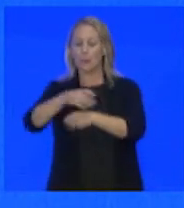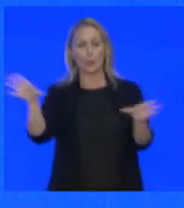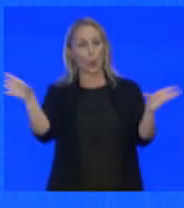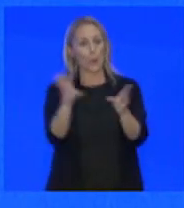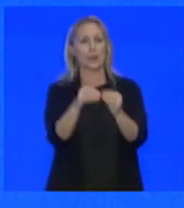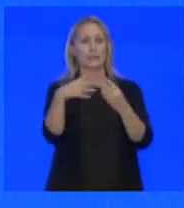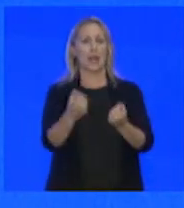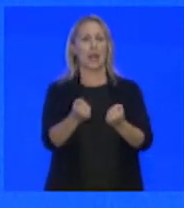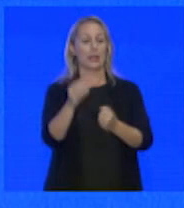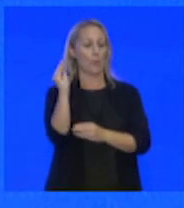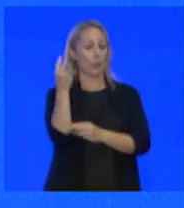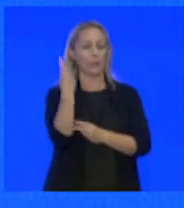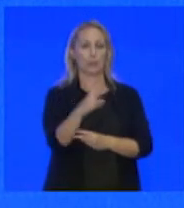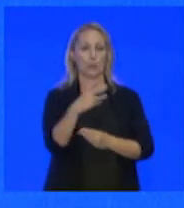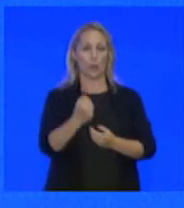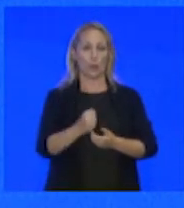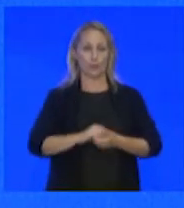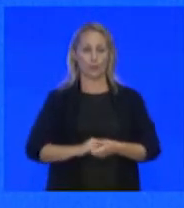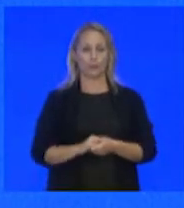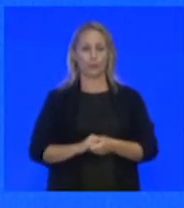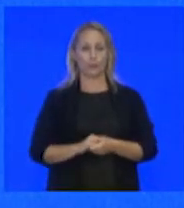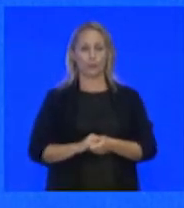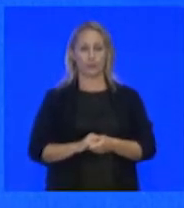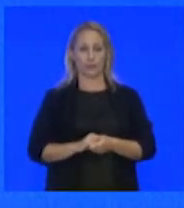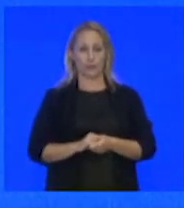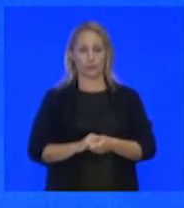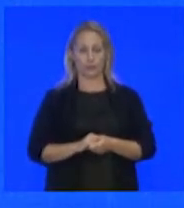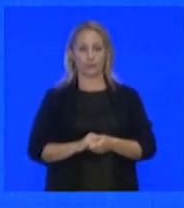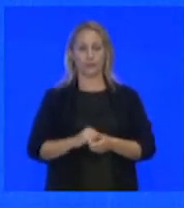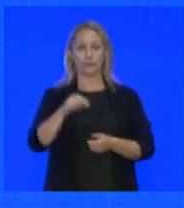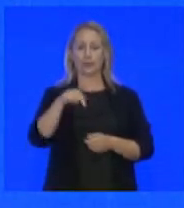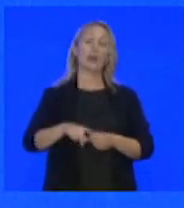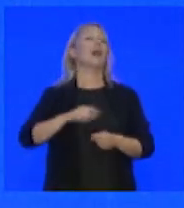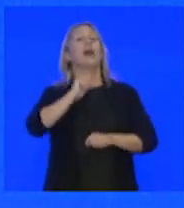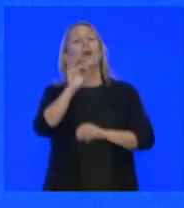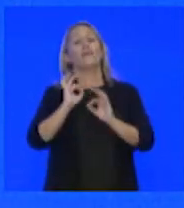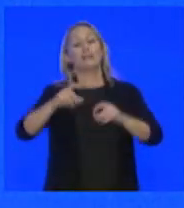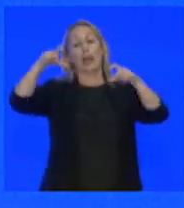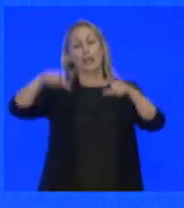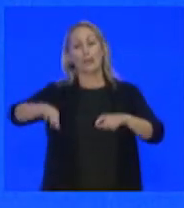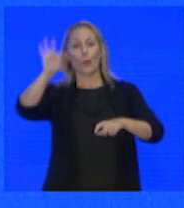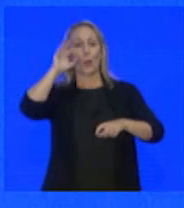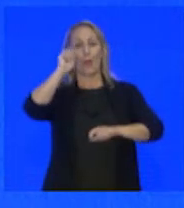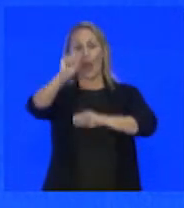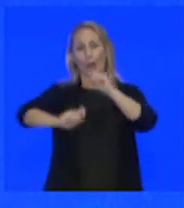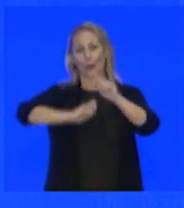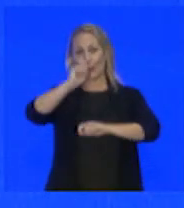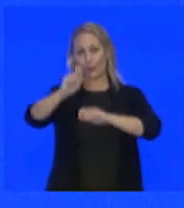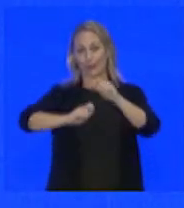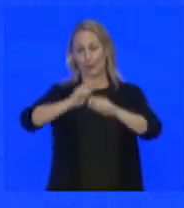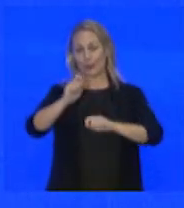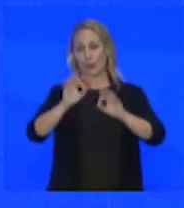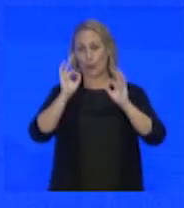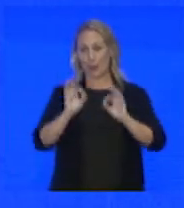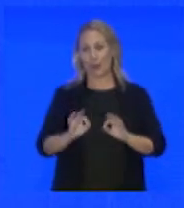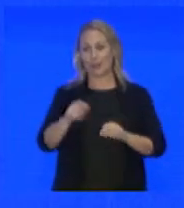ζώνης. Για την ανακατασκευή του γηπέδου του ΠΑΟΚ δεν θα μιλήσω πολύ. Είμαστε έτοιμοι να